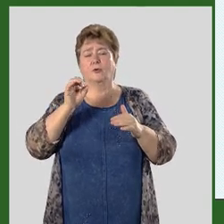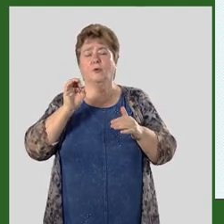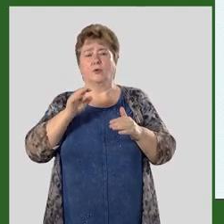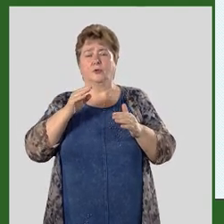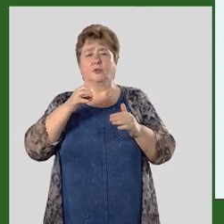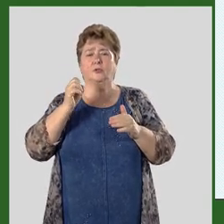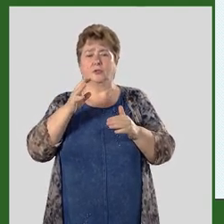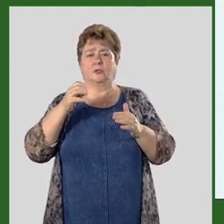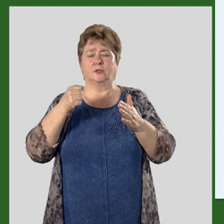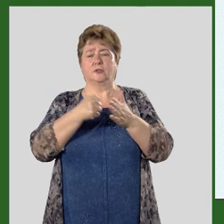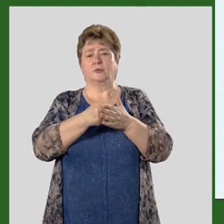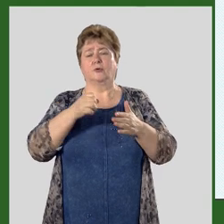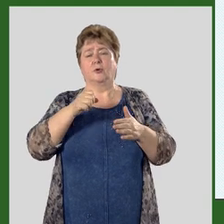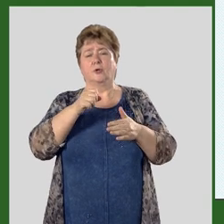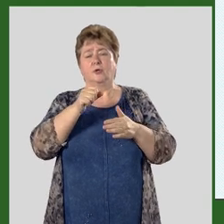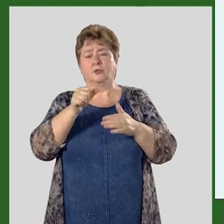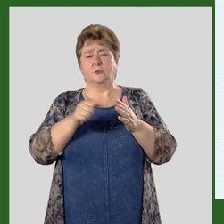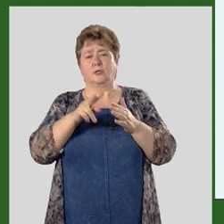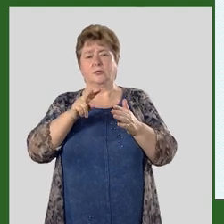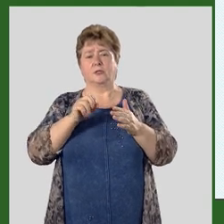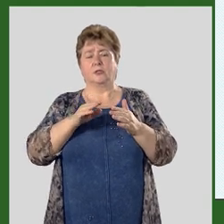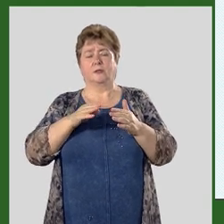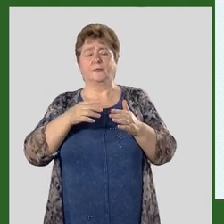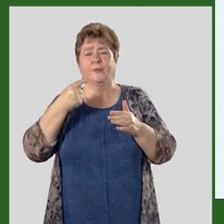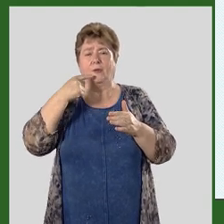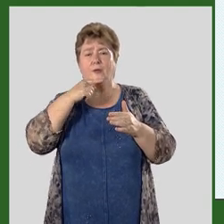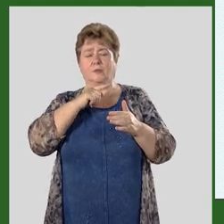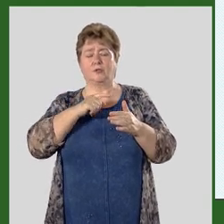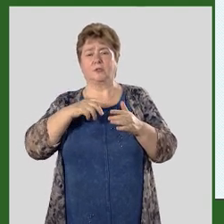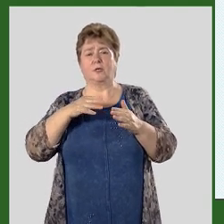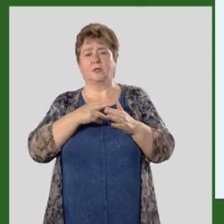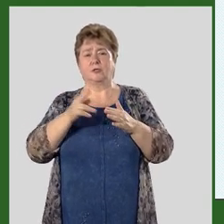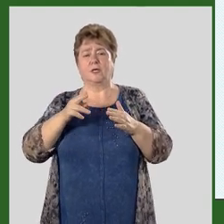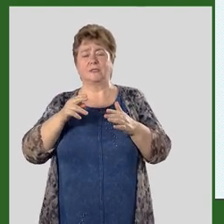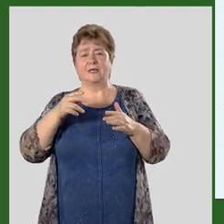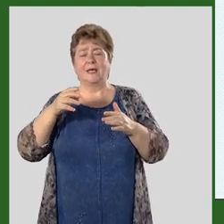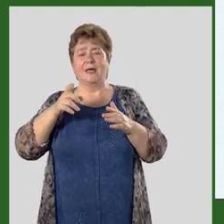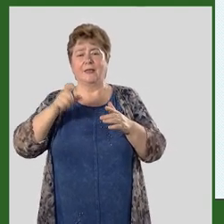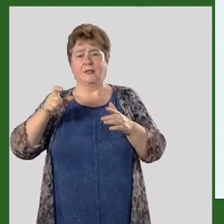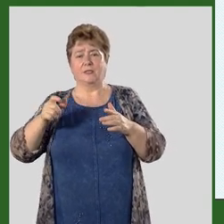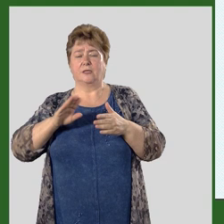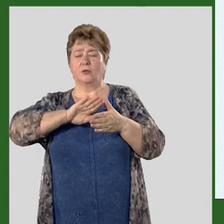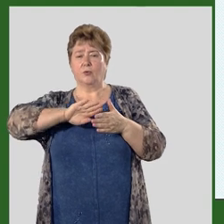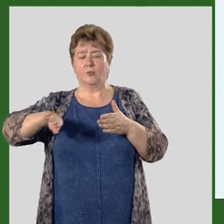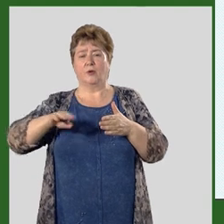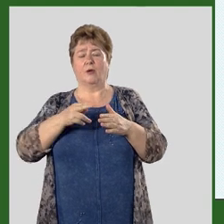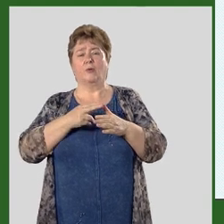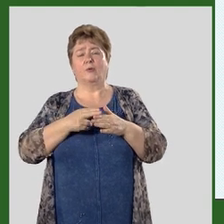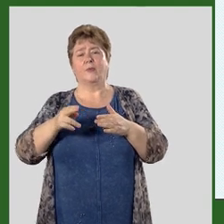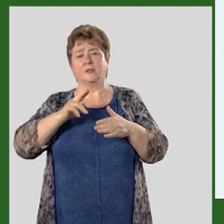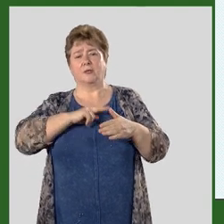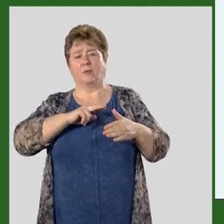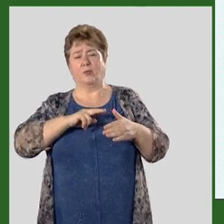16 лет. Из экономически активной части населения вычитают безработных,